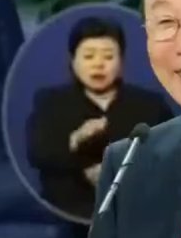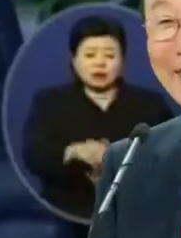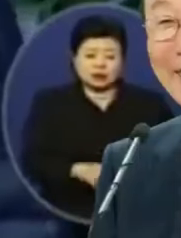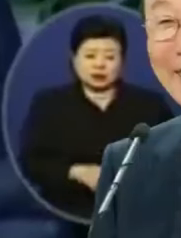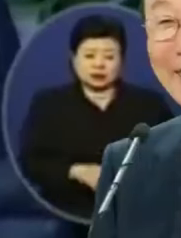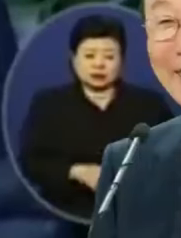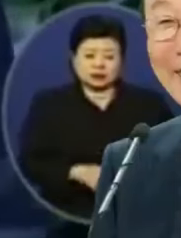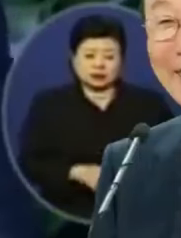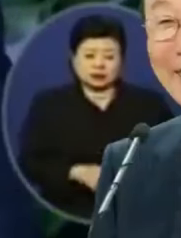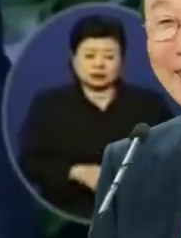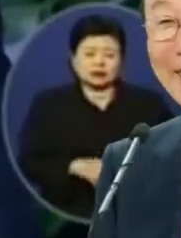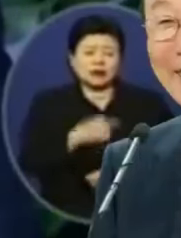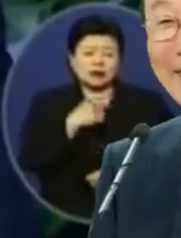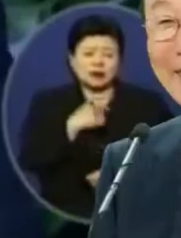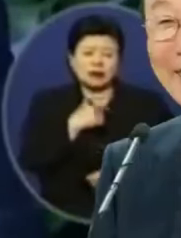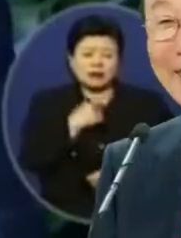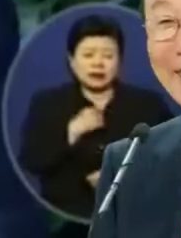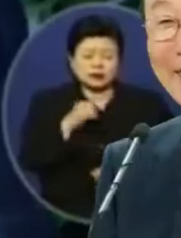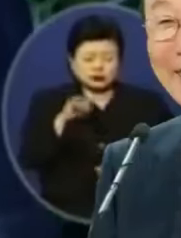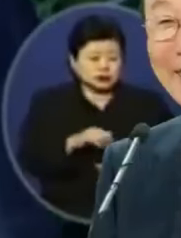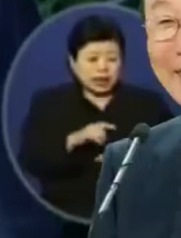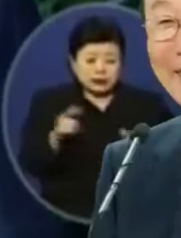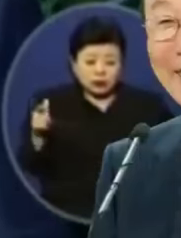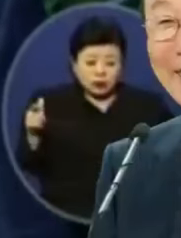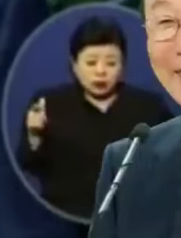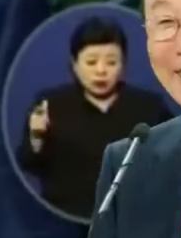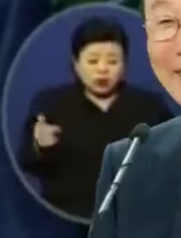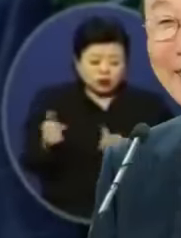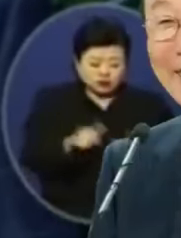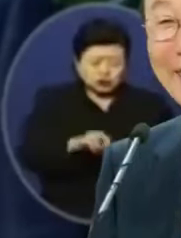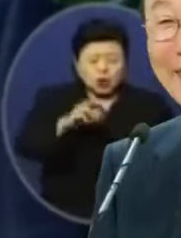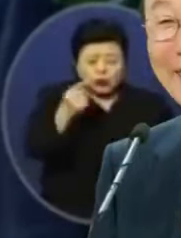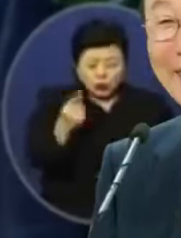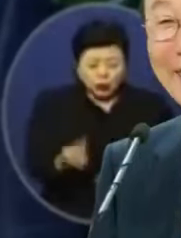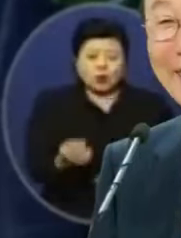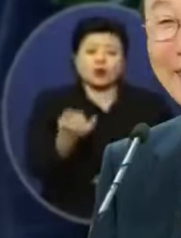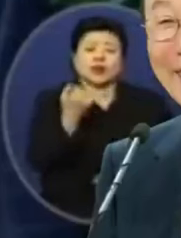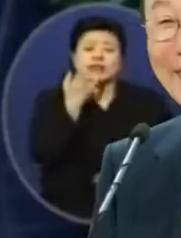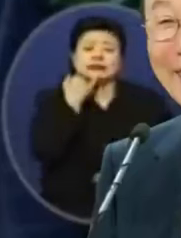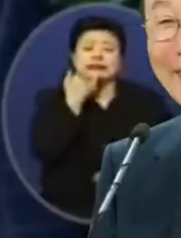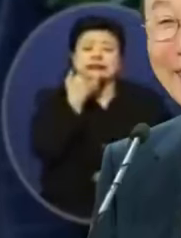그 뭐 바라고 충성하는 것이 아닙니다. 죽어도